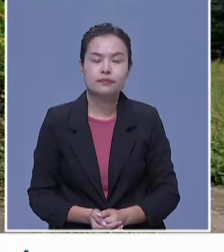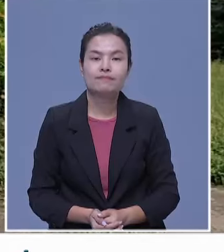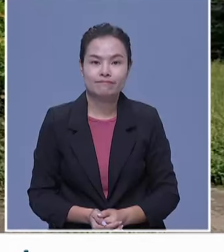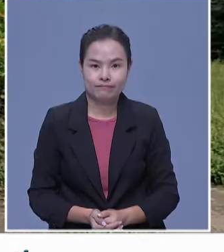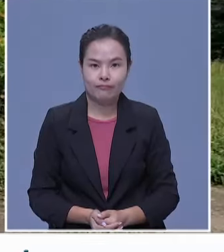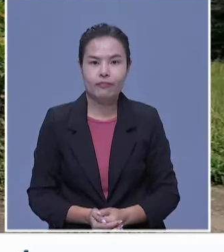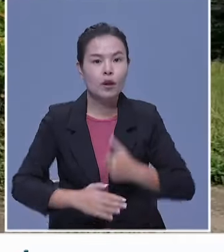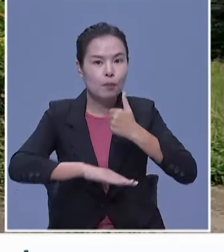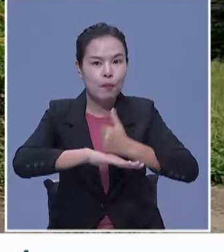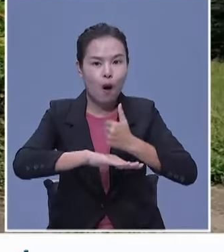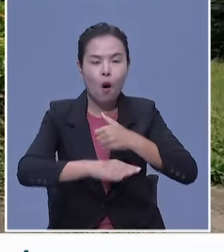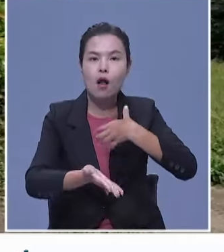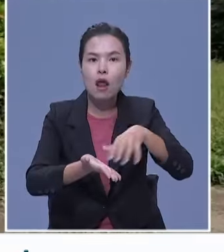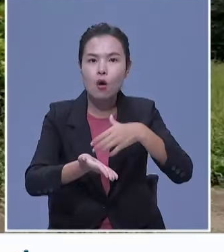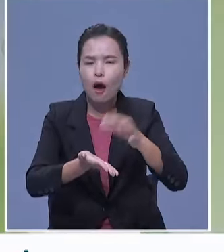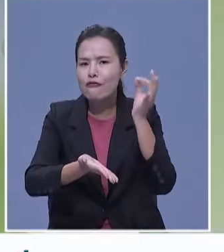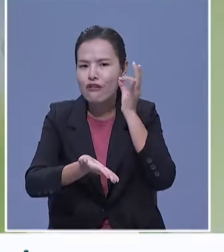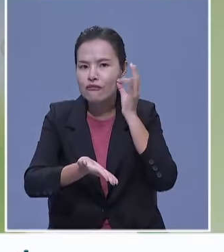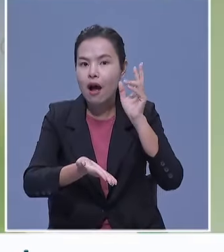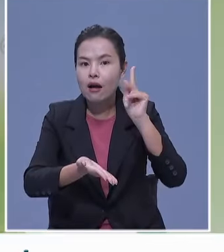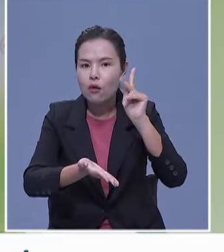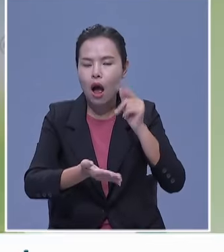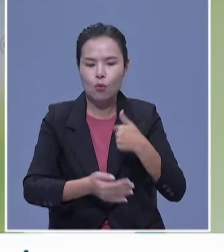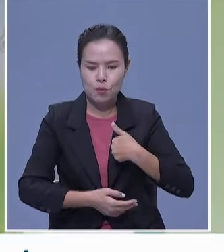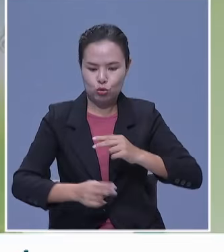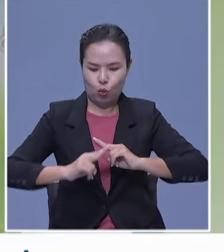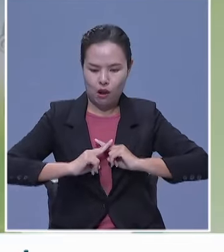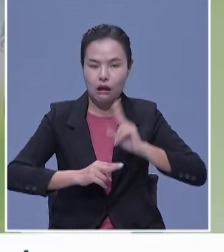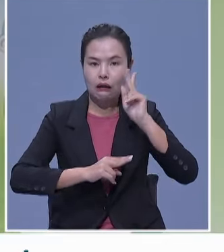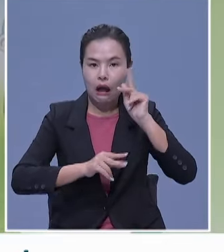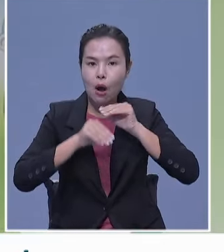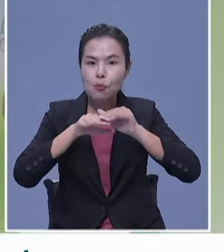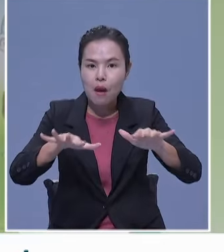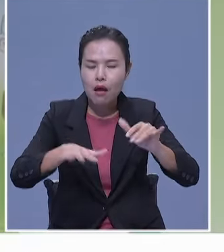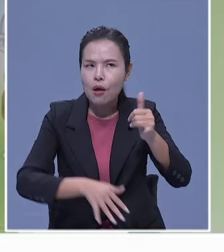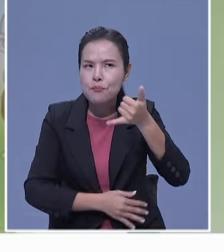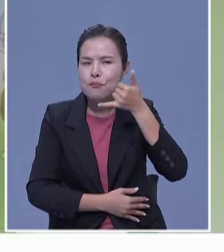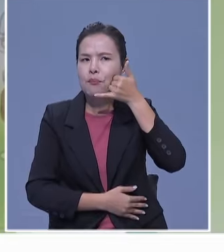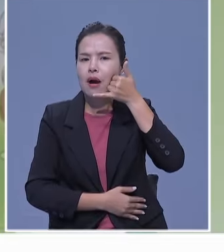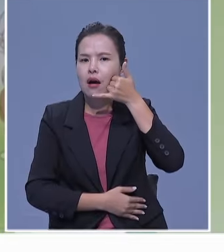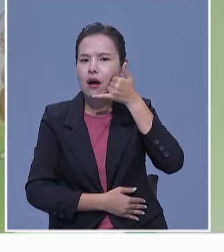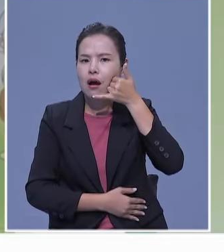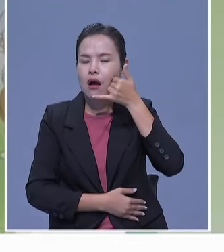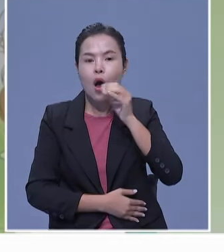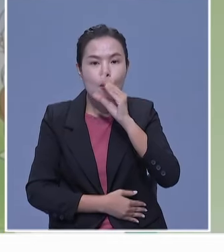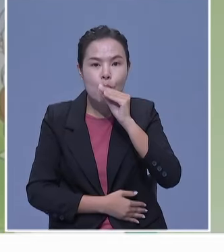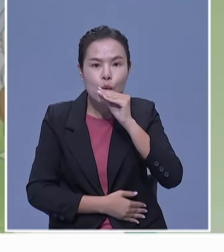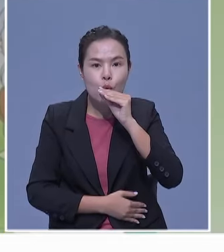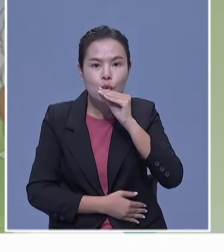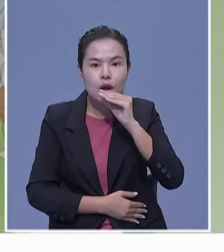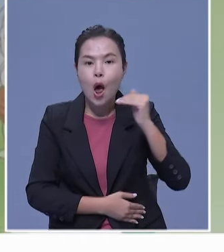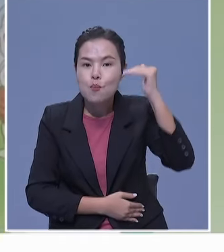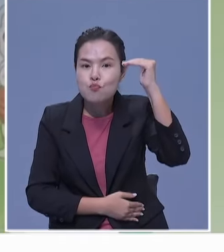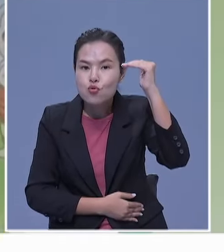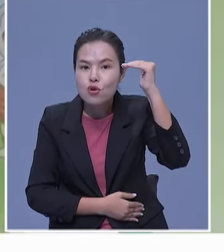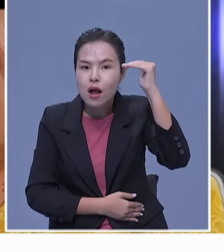ทีนี้ผอ.ยังเล่าให้กับนักข่าวฟังนะคะบอกว่าจู่ๆตัวเองหลังเป็นข่าวนะรับสายจากบุคคลปริศนาแอบอ้างเป็นผู้ใหญ่ในจังหวัด